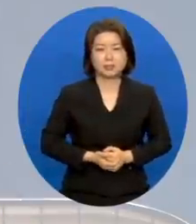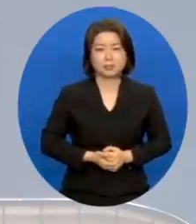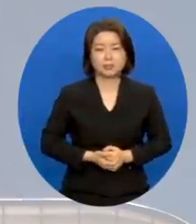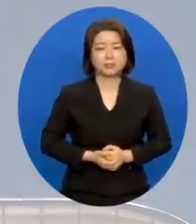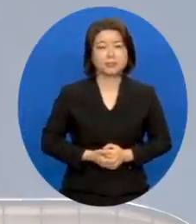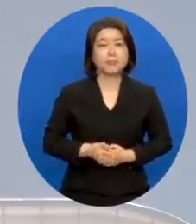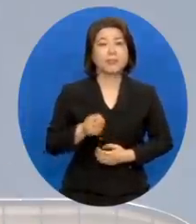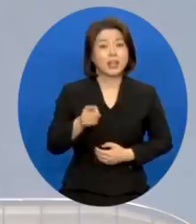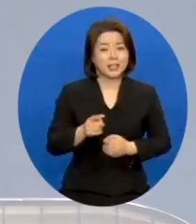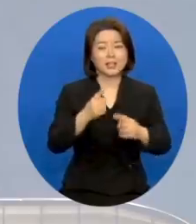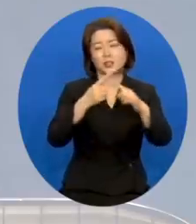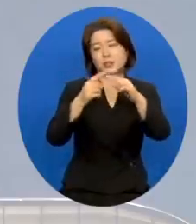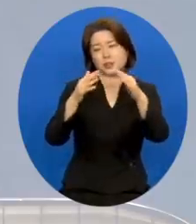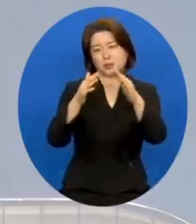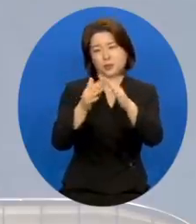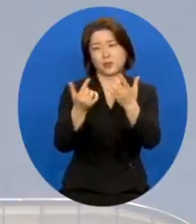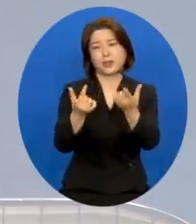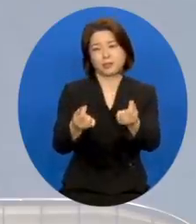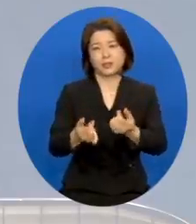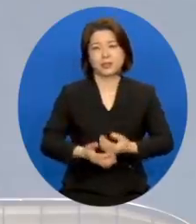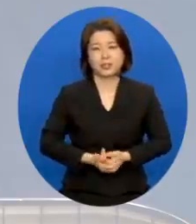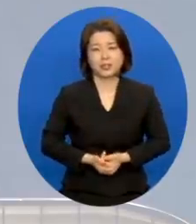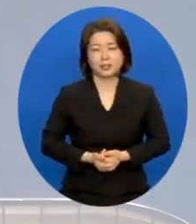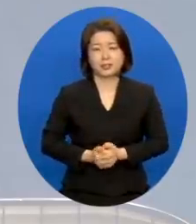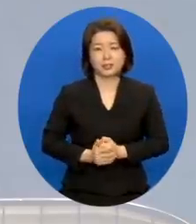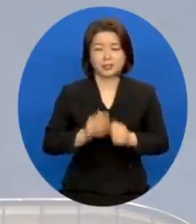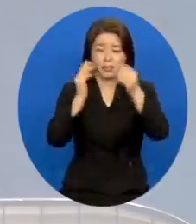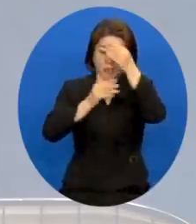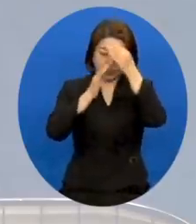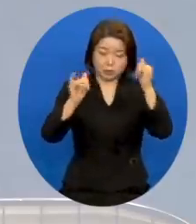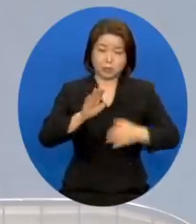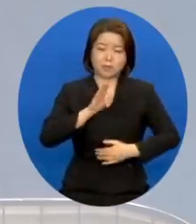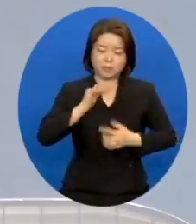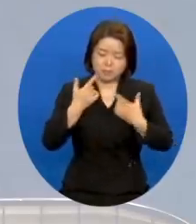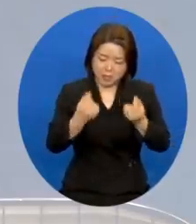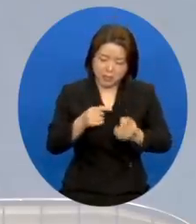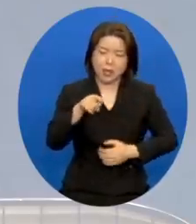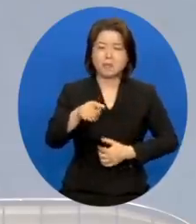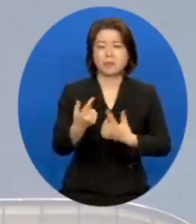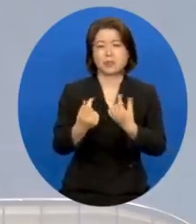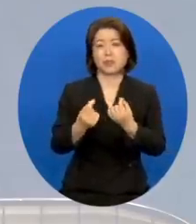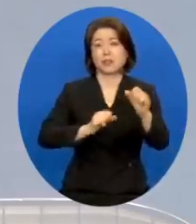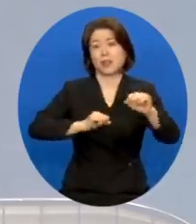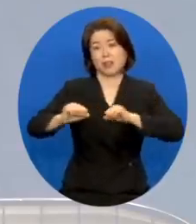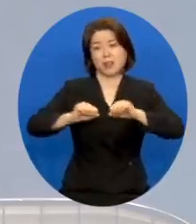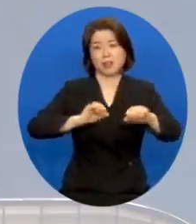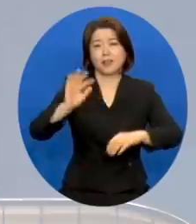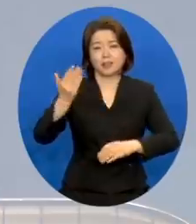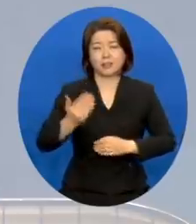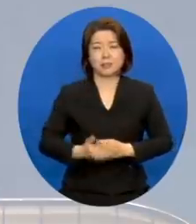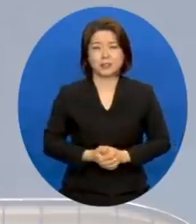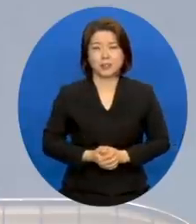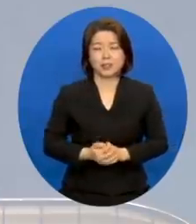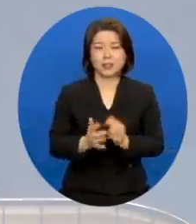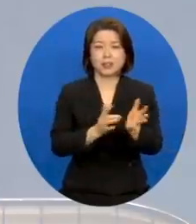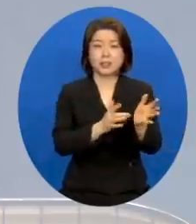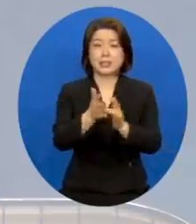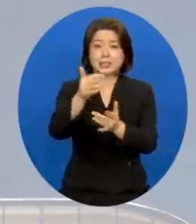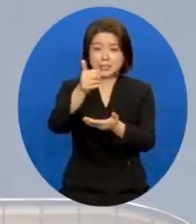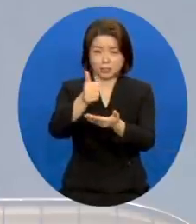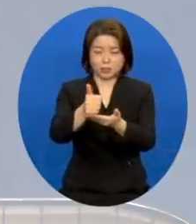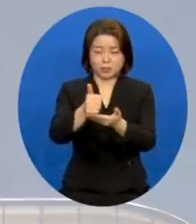이것이 교외 라는 겁니다 성 도면 마땅히 그렇게 해야 된다는 겁니다 예수님은